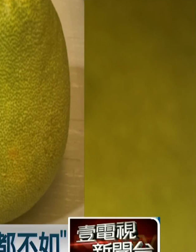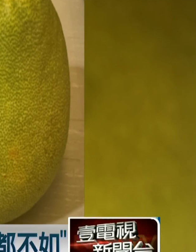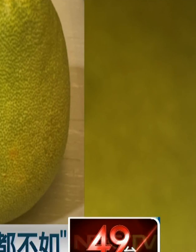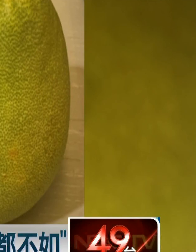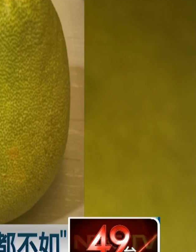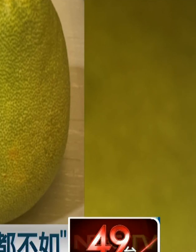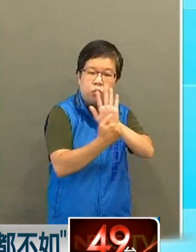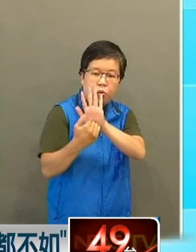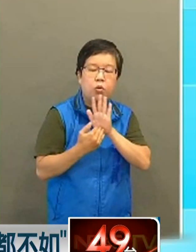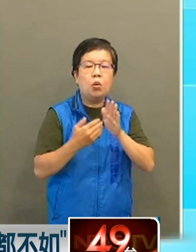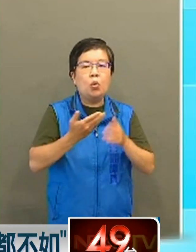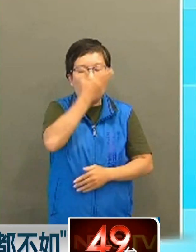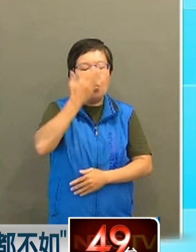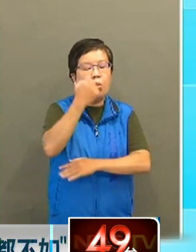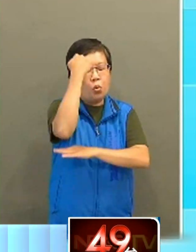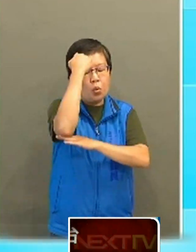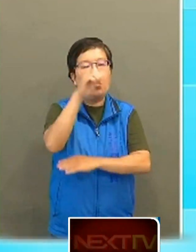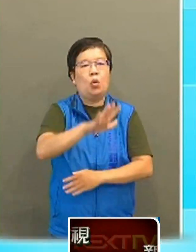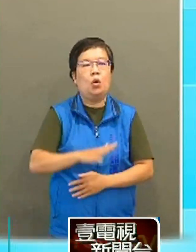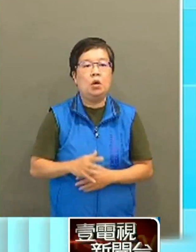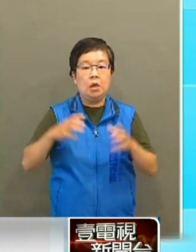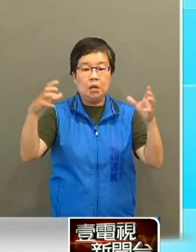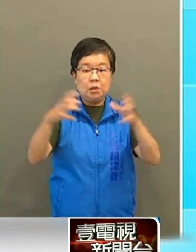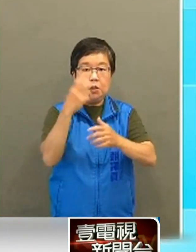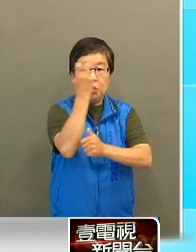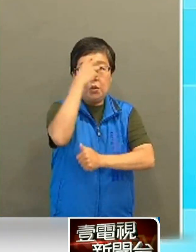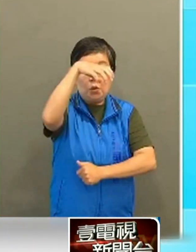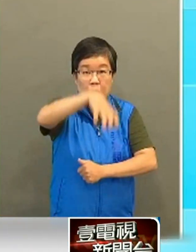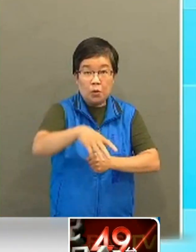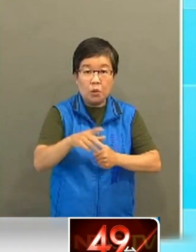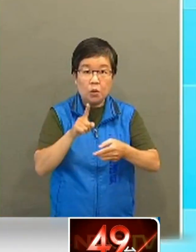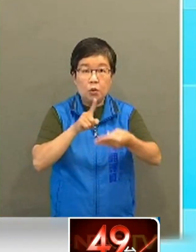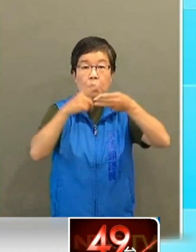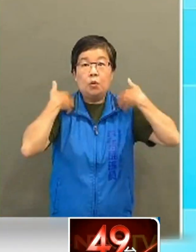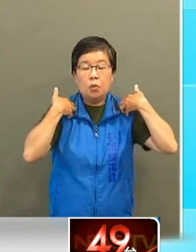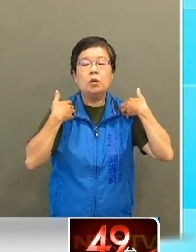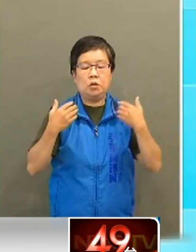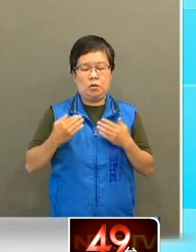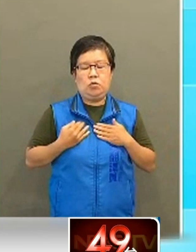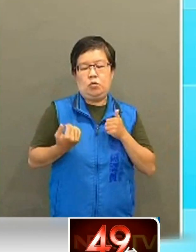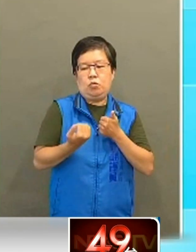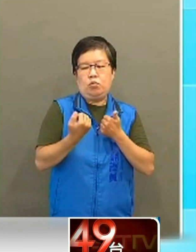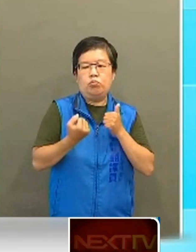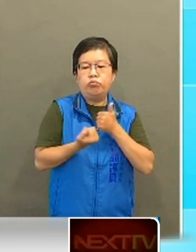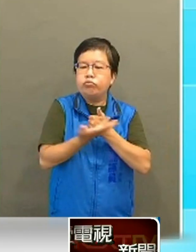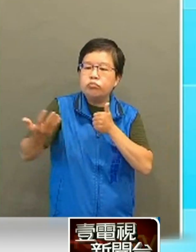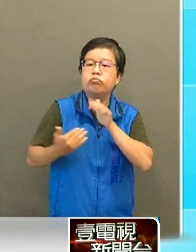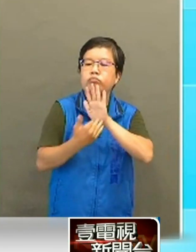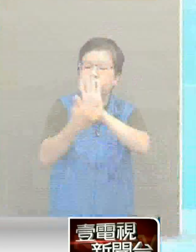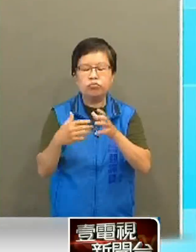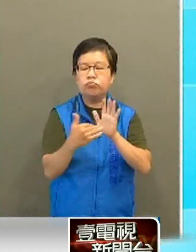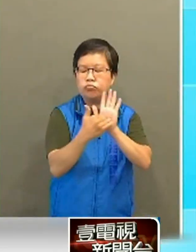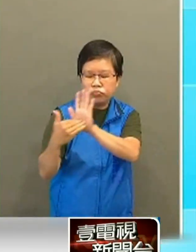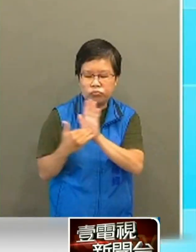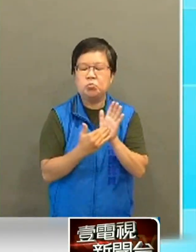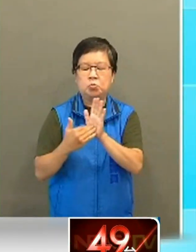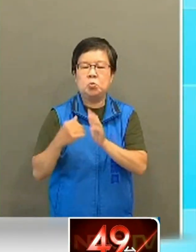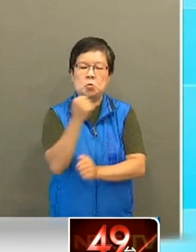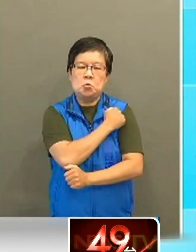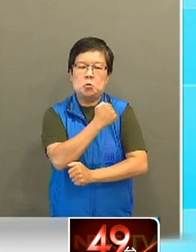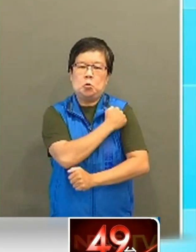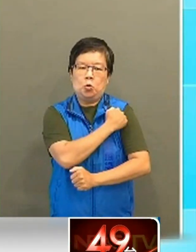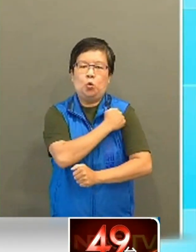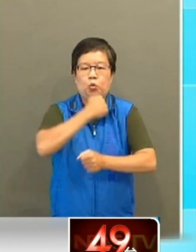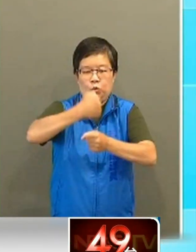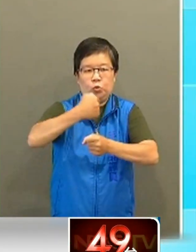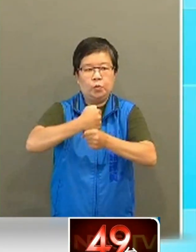也有话要说。 那集中检疫所最主要的，它是为了疫情的防治，那并不是专业的旅宿。依据这个中央